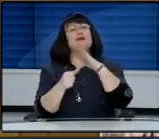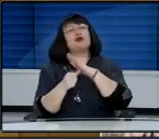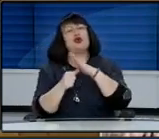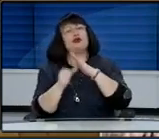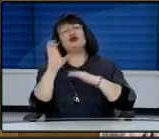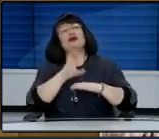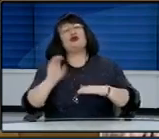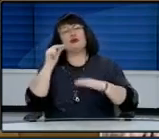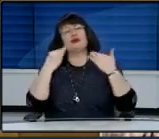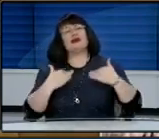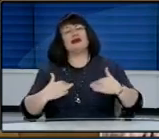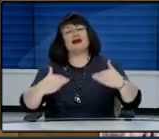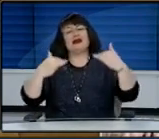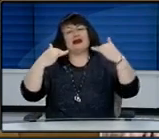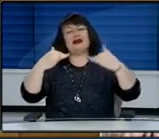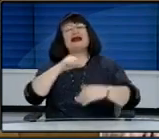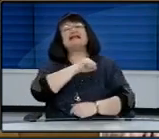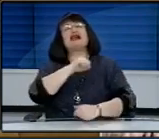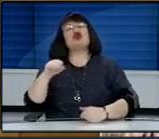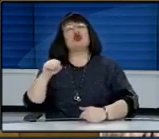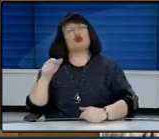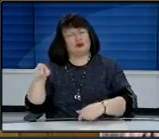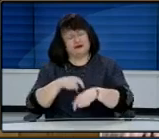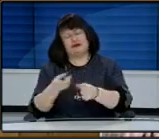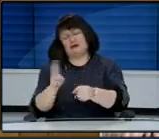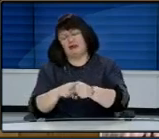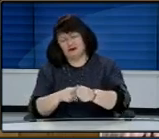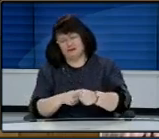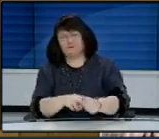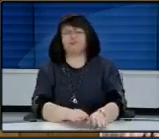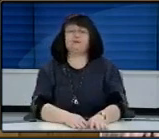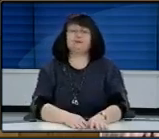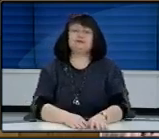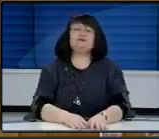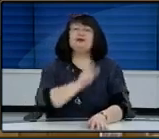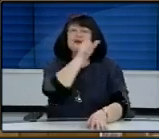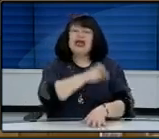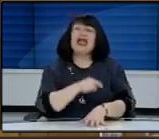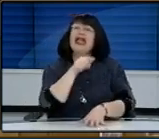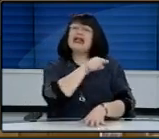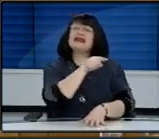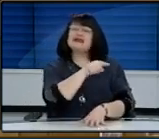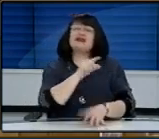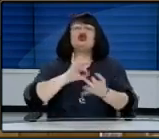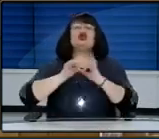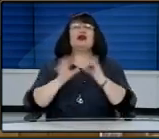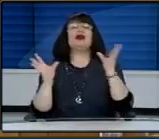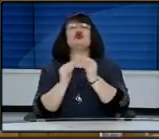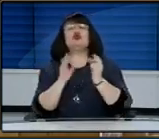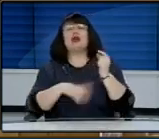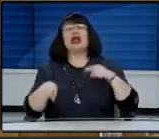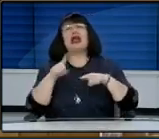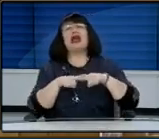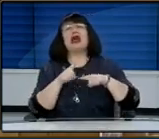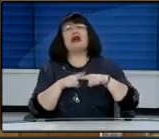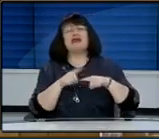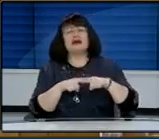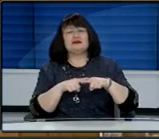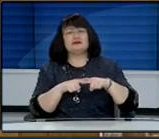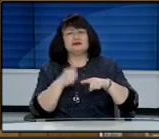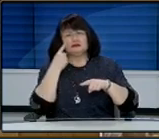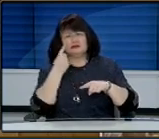Ευρωπαϊκού Κοινοβουλίου, ο Νταβίτ Σασόλη. Για εσάς, κύριε Μητσοτάκη, η ιστορία της Ελλάδας επιβεβαιώνει τα ωφέλη